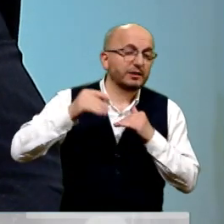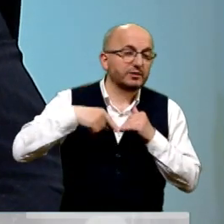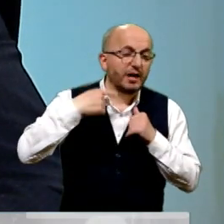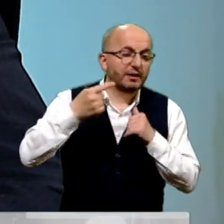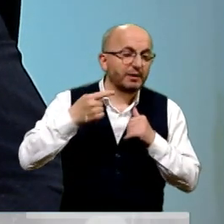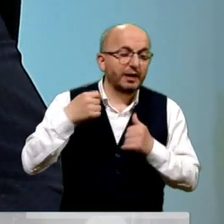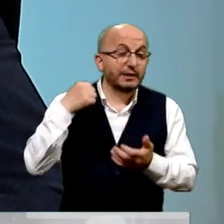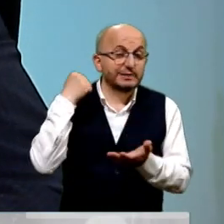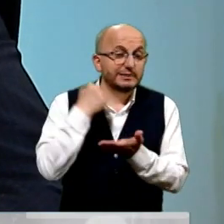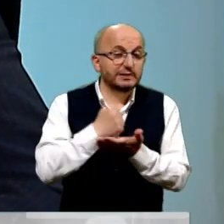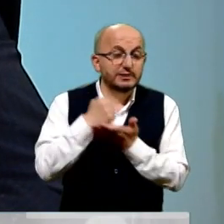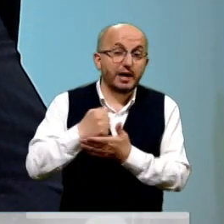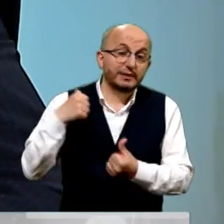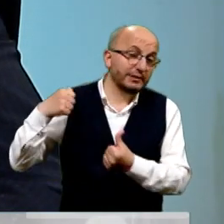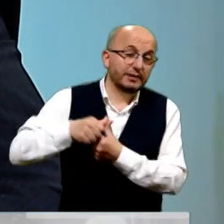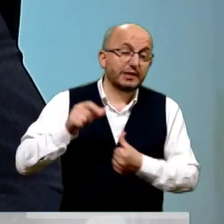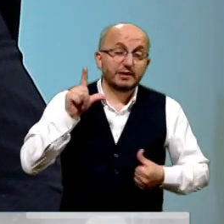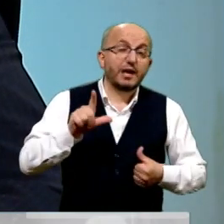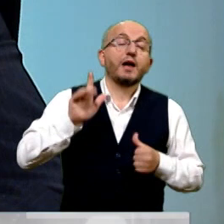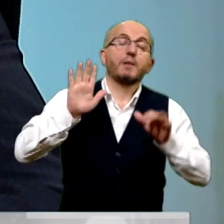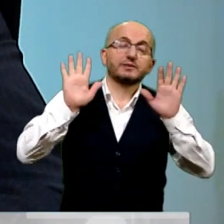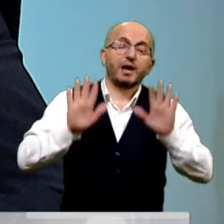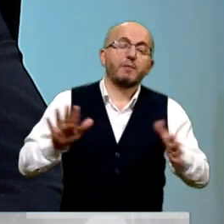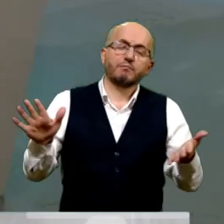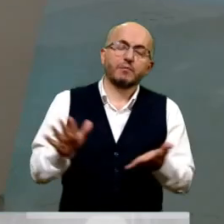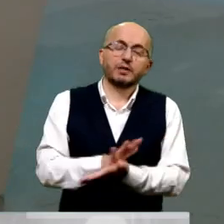nikah yenilemeleri gerekmez ama